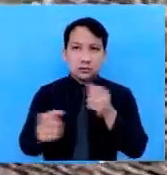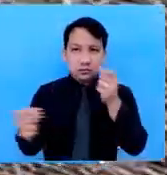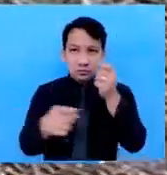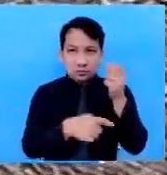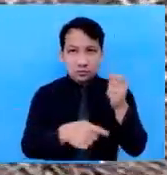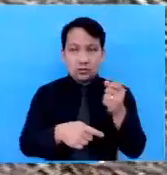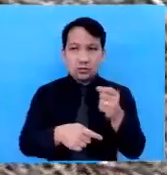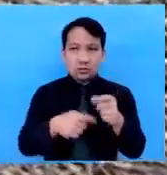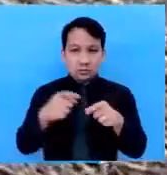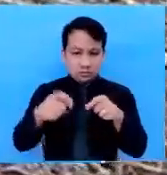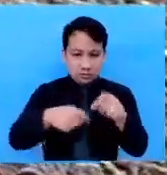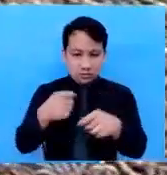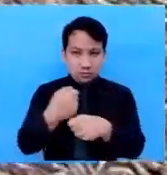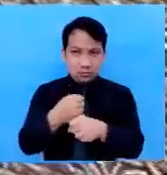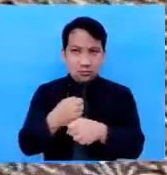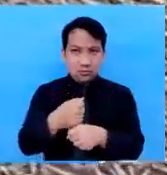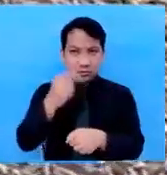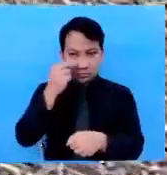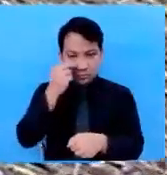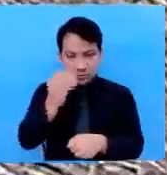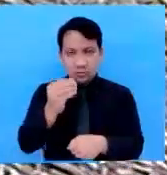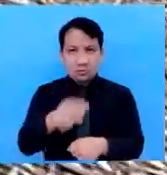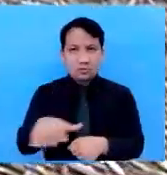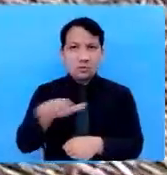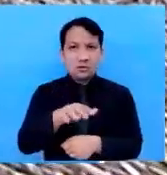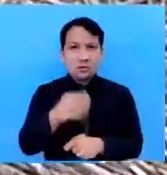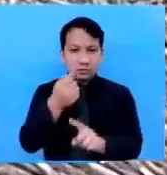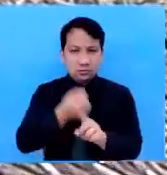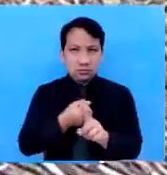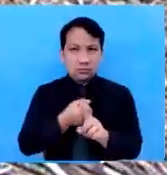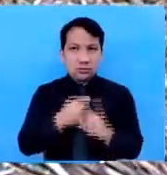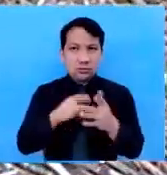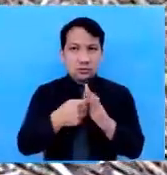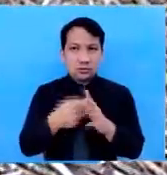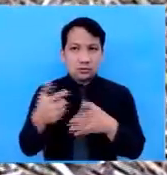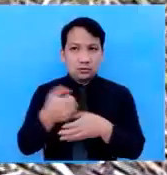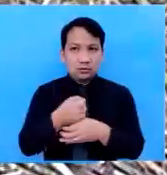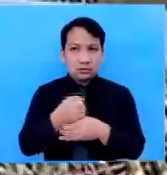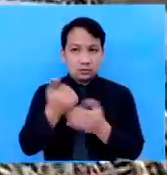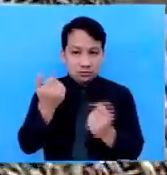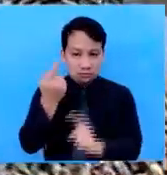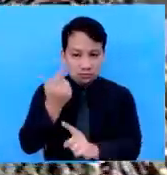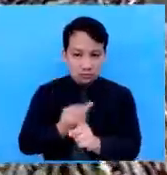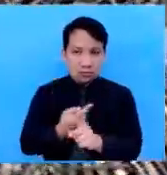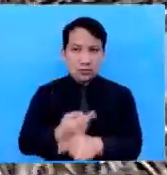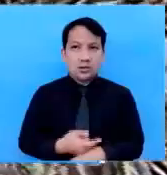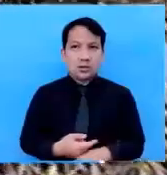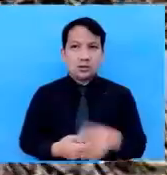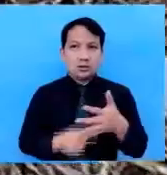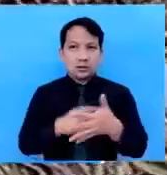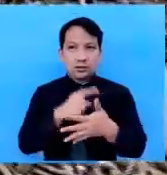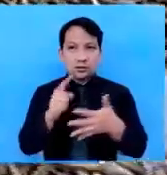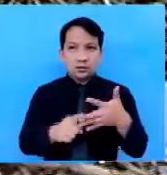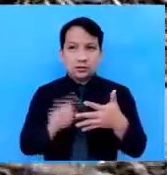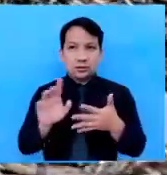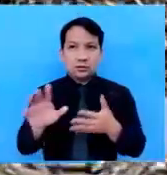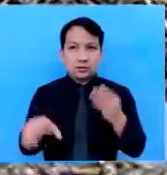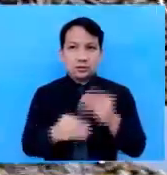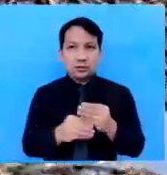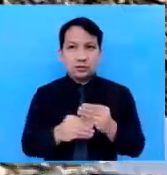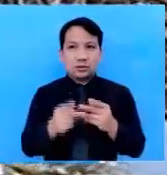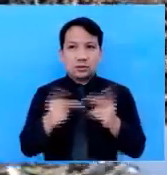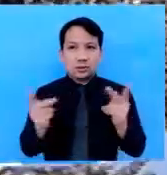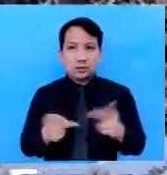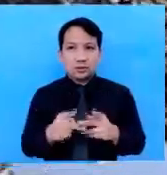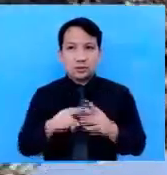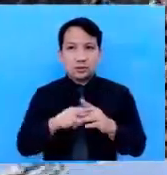season sa Negros. Kaya imbis na sa Setyembre, nagsisimula na sila ngayong buwan. Limang sugar refineries na dito sa probinsya ang nagsimula